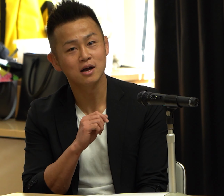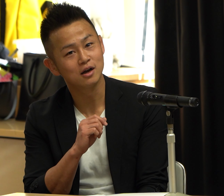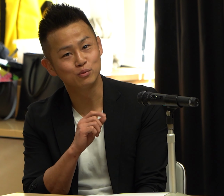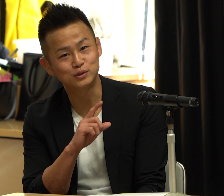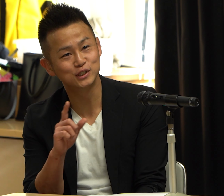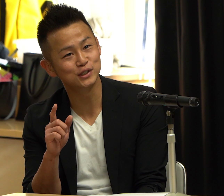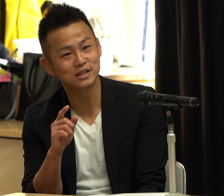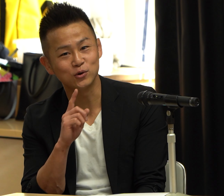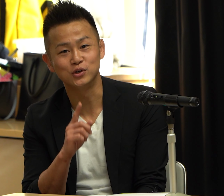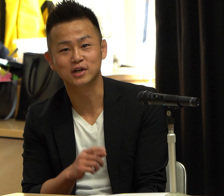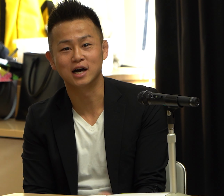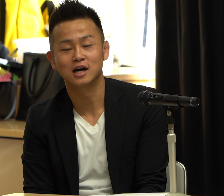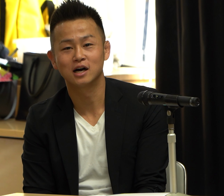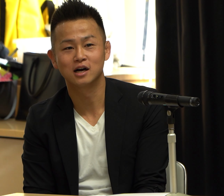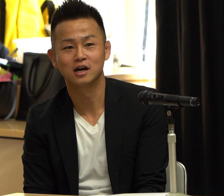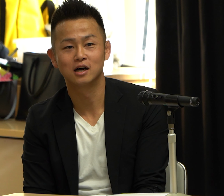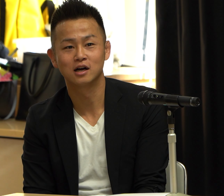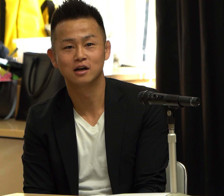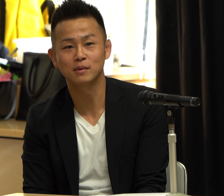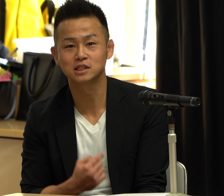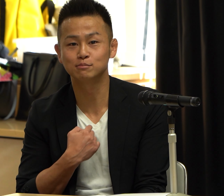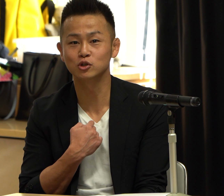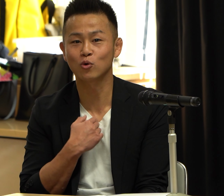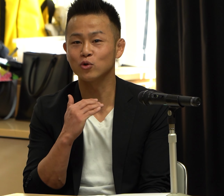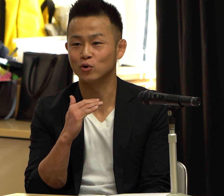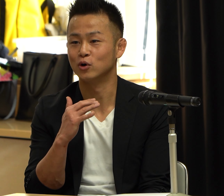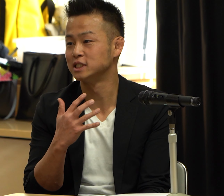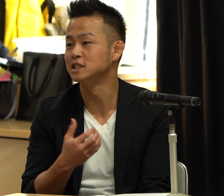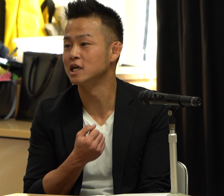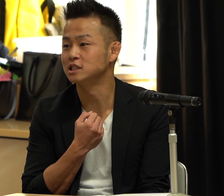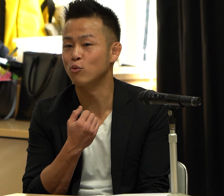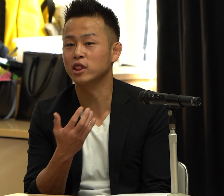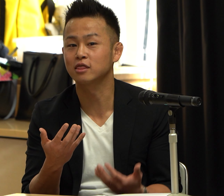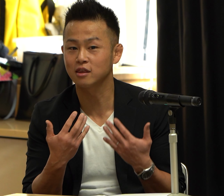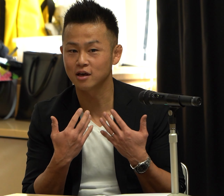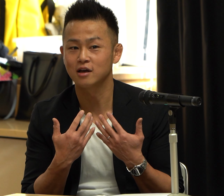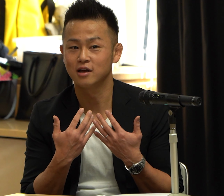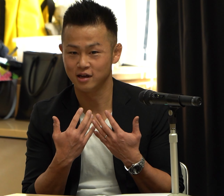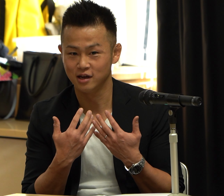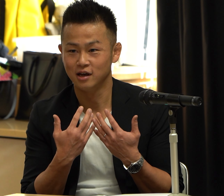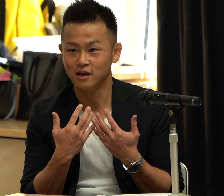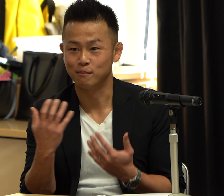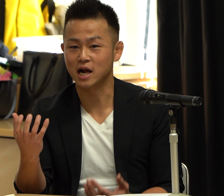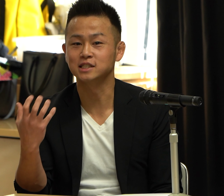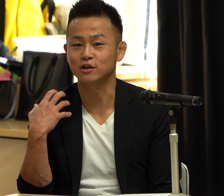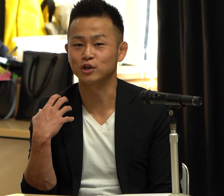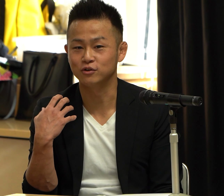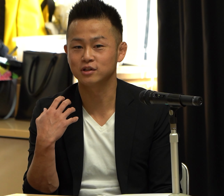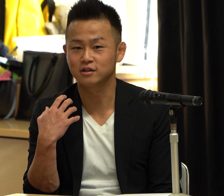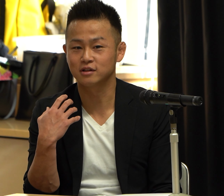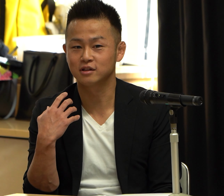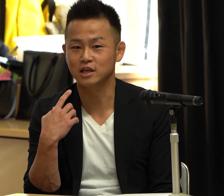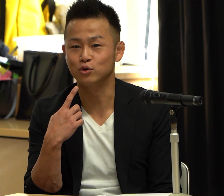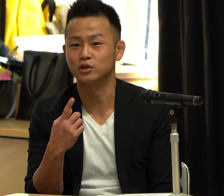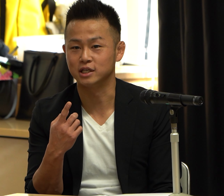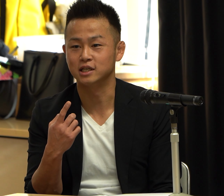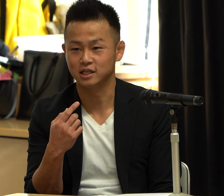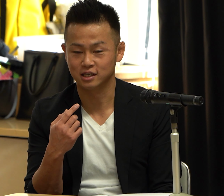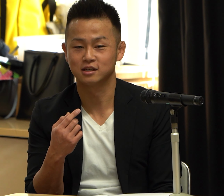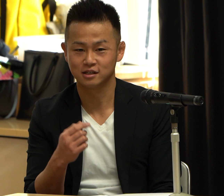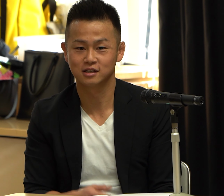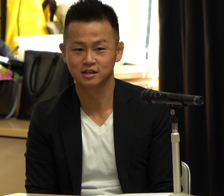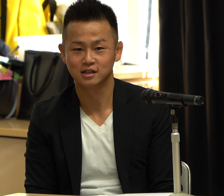まあ普通にというか、まあ、自分のことを信頼してもらって任せてくれるっていうふう